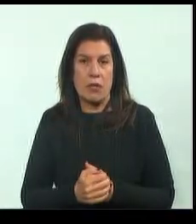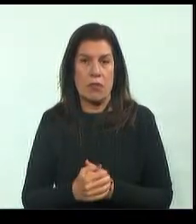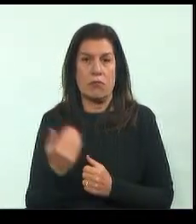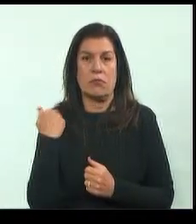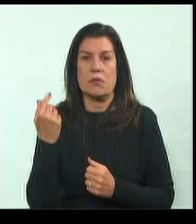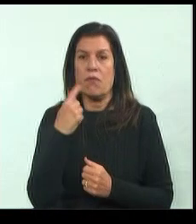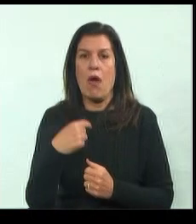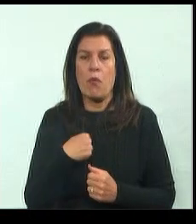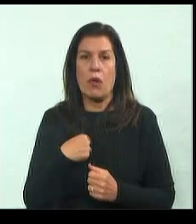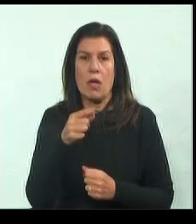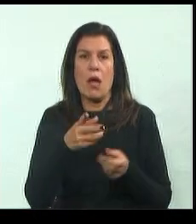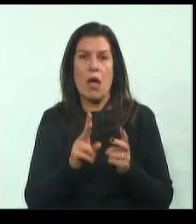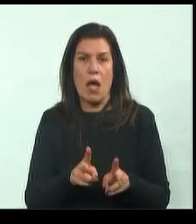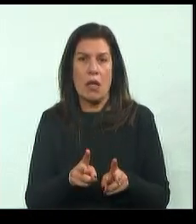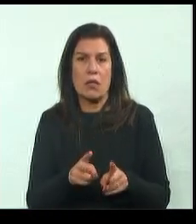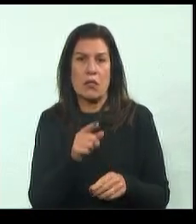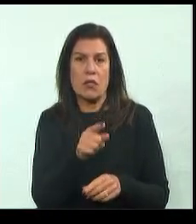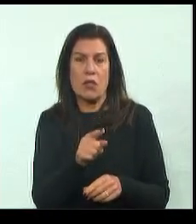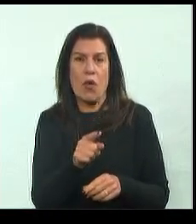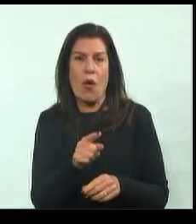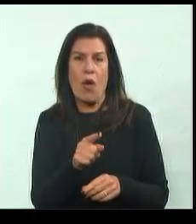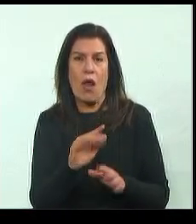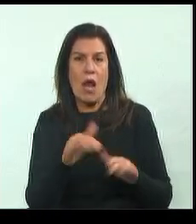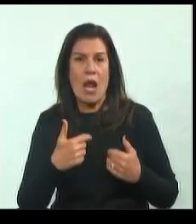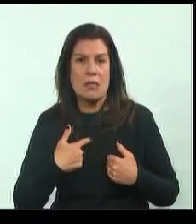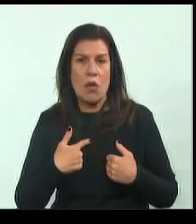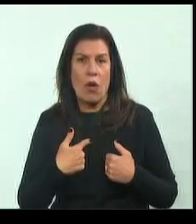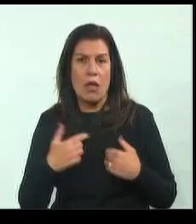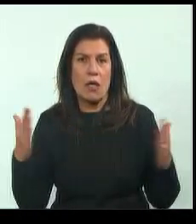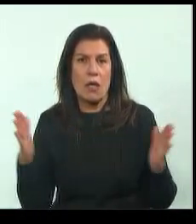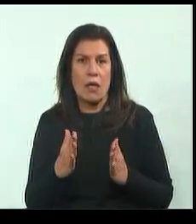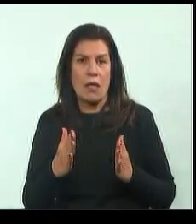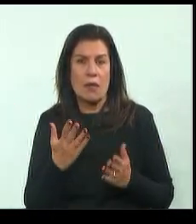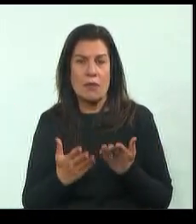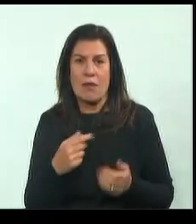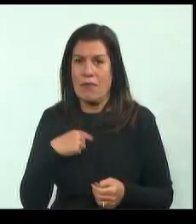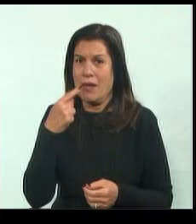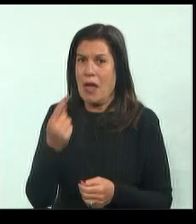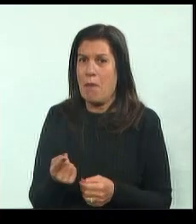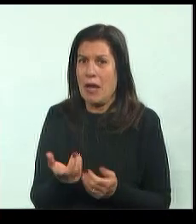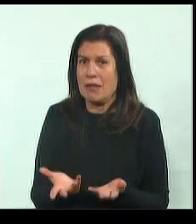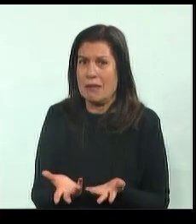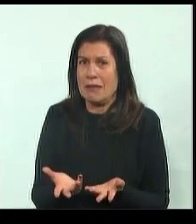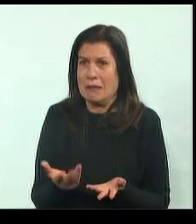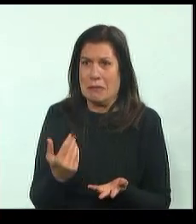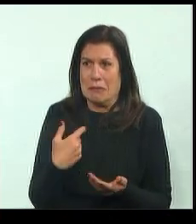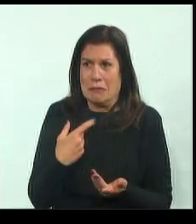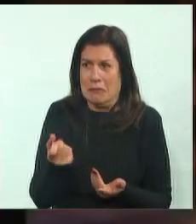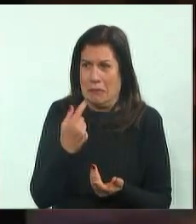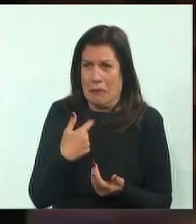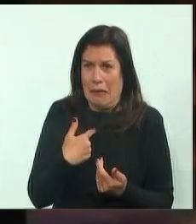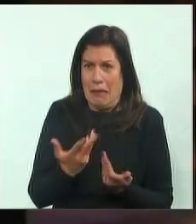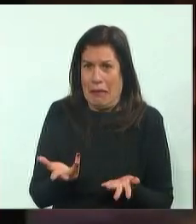me get your weight loss gummies?" And I said, "Ma'am, I don't have anything to do with weight loss